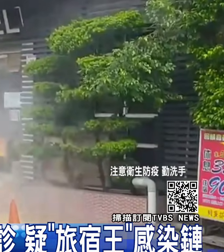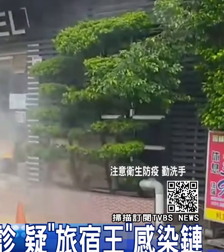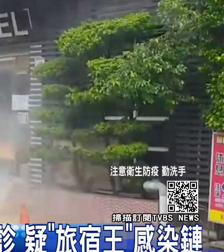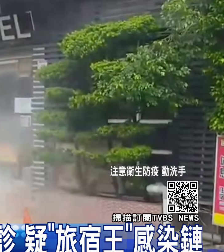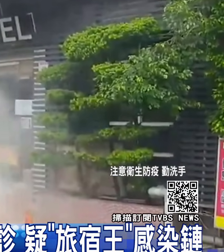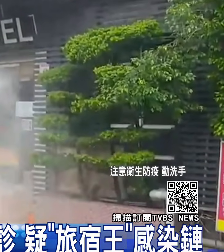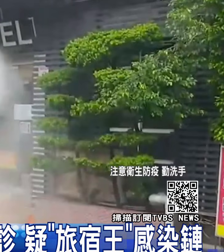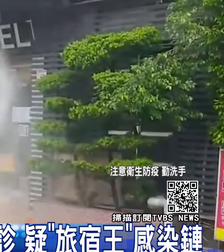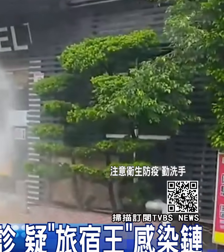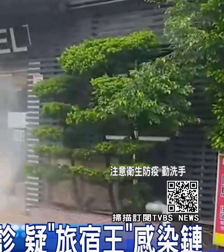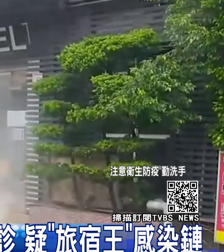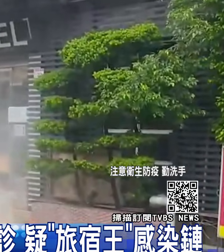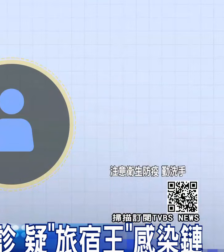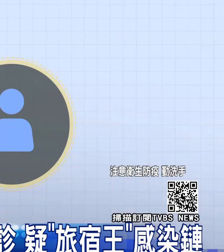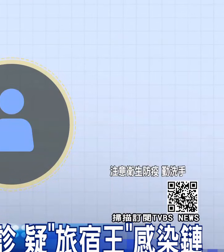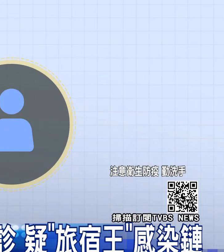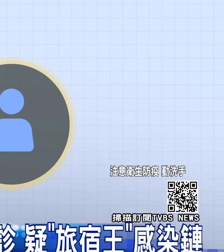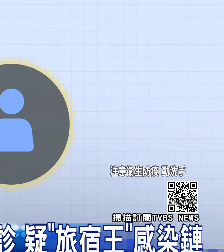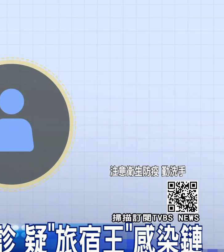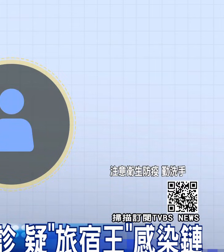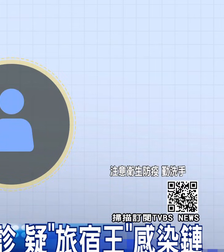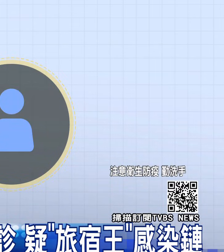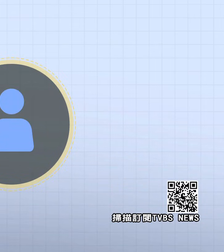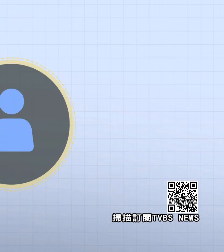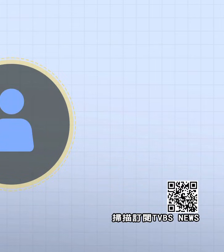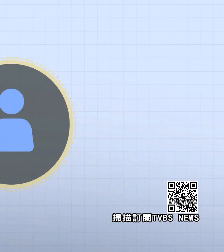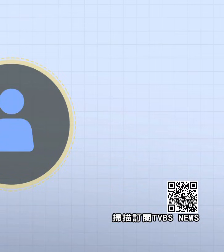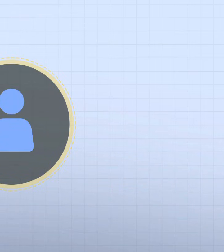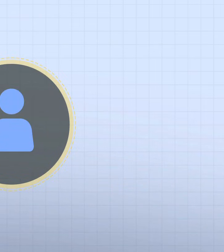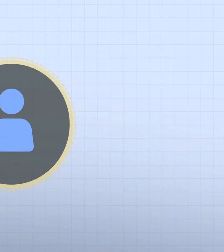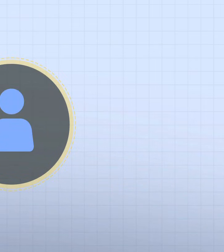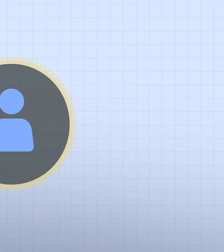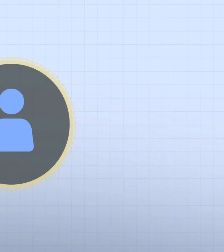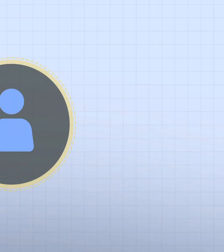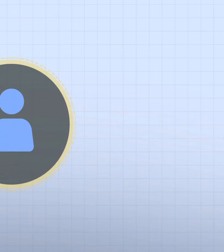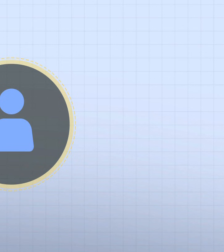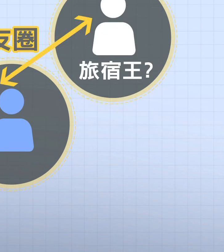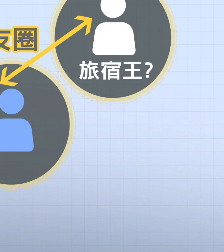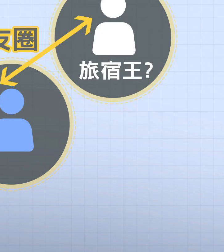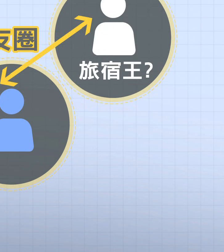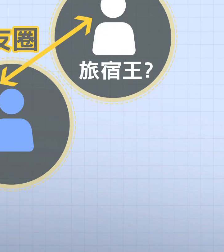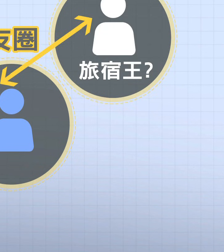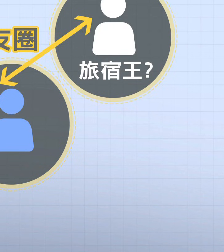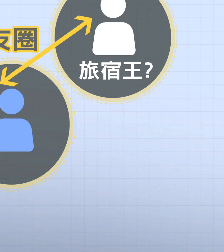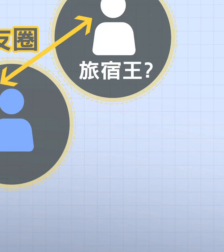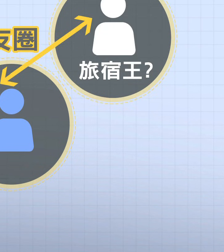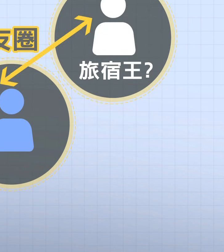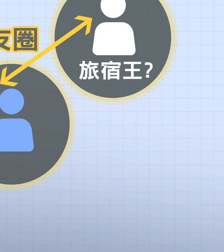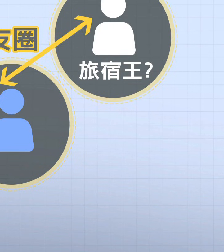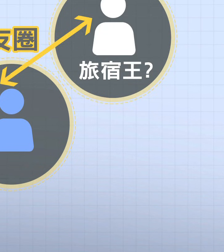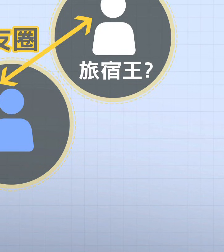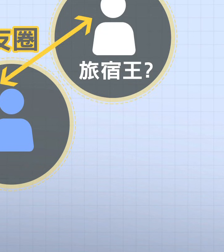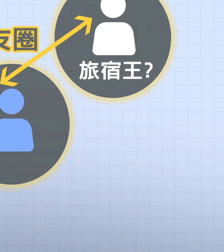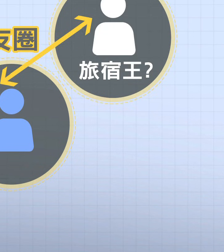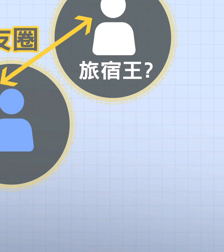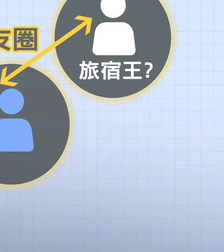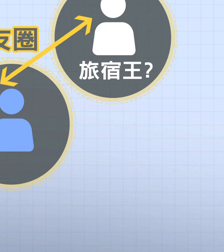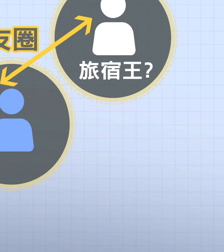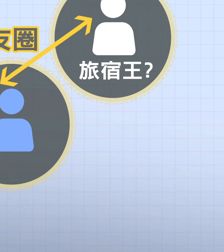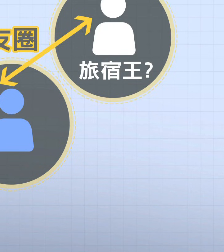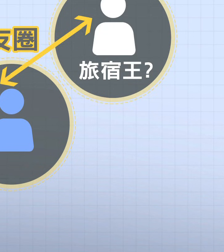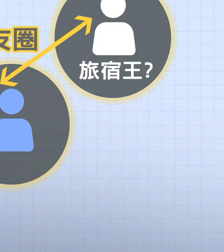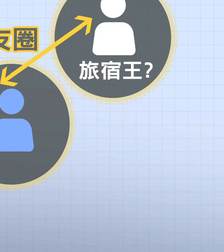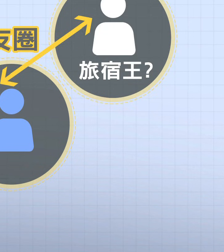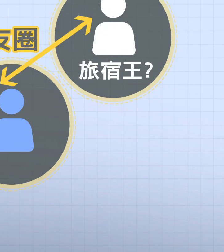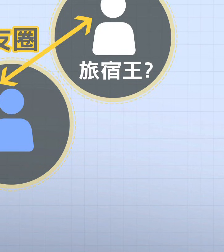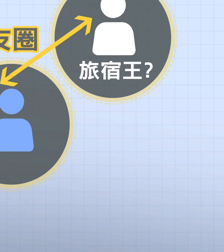但仍然同住的夫妻确诊，他们因为身体不适采检，双双确诊。由于他们的朋友圈与吕素王有